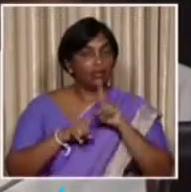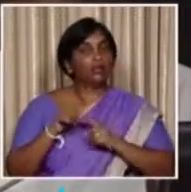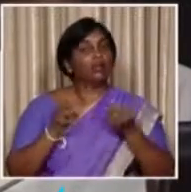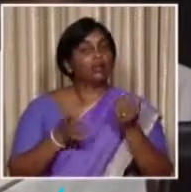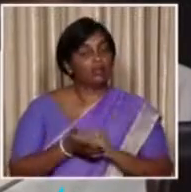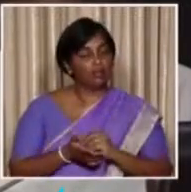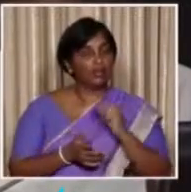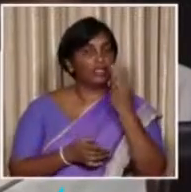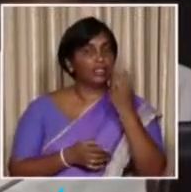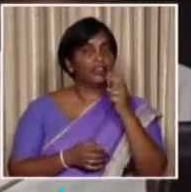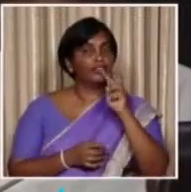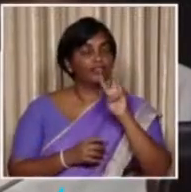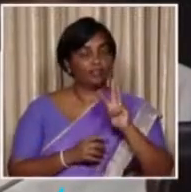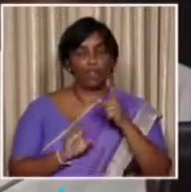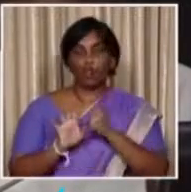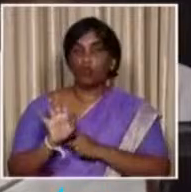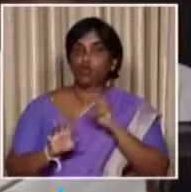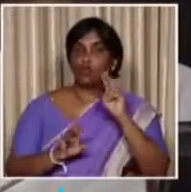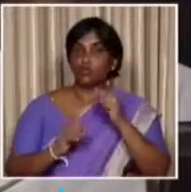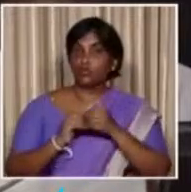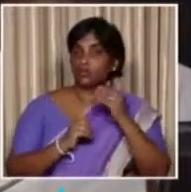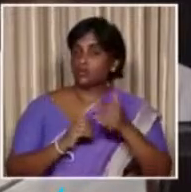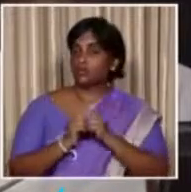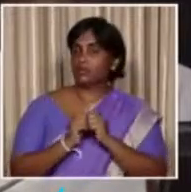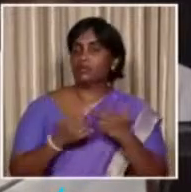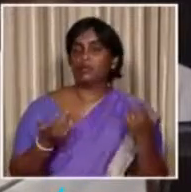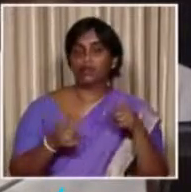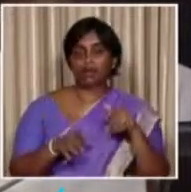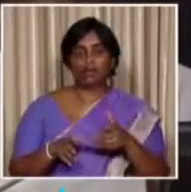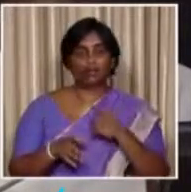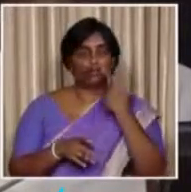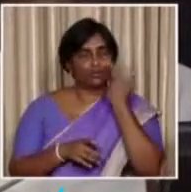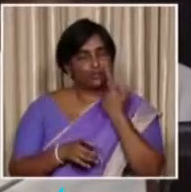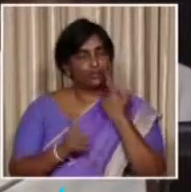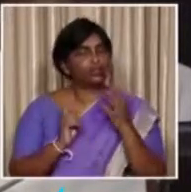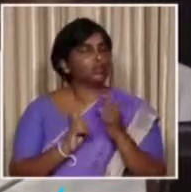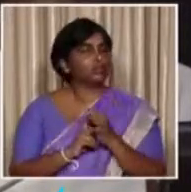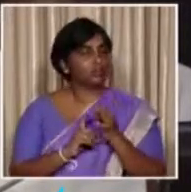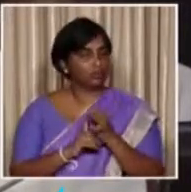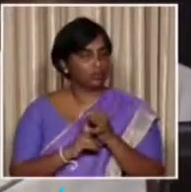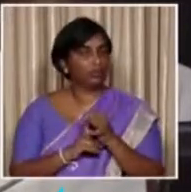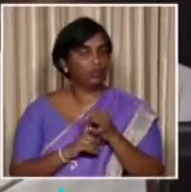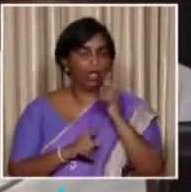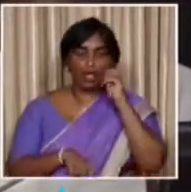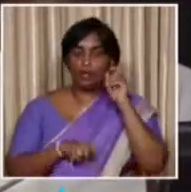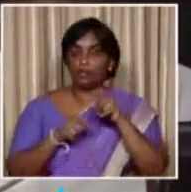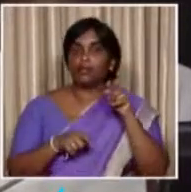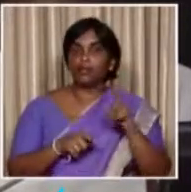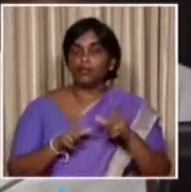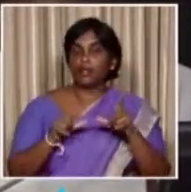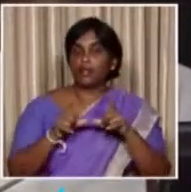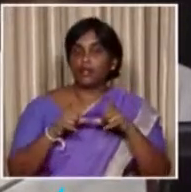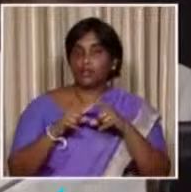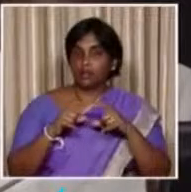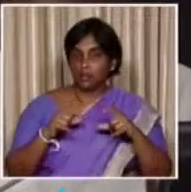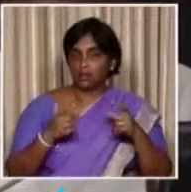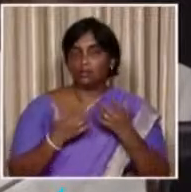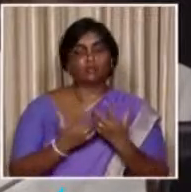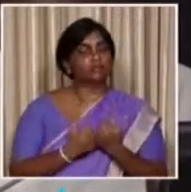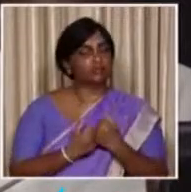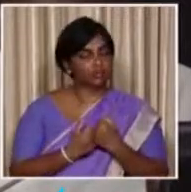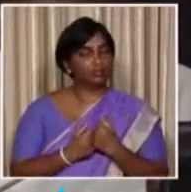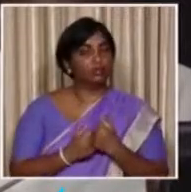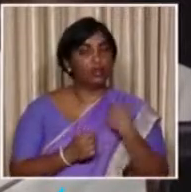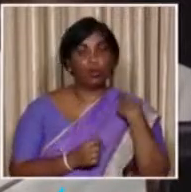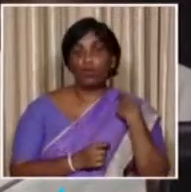ආපහු 2023 දී. අවුරුදු 20ක් ගිහිලවත් මේක උනේ නැහැ. මේ අන්ත අහිංසක දුප්පත් මිනිස්සු තමයි බලපත්‍රයක් ළඟ තියාගෙන ඉන්නේ.